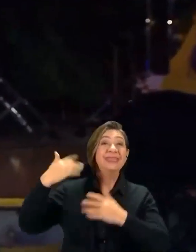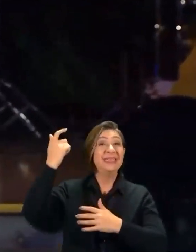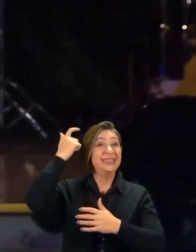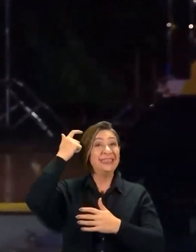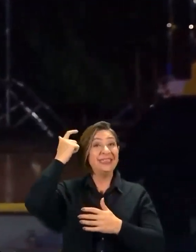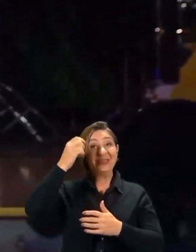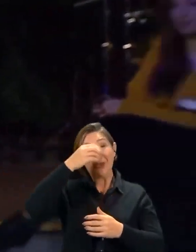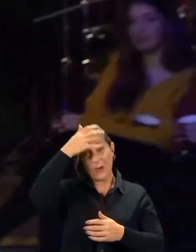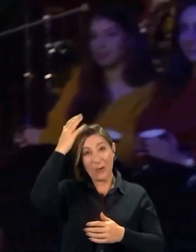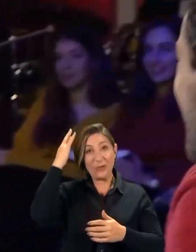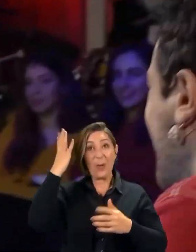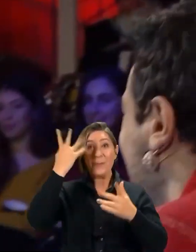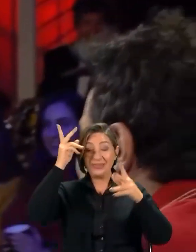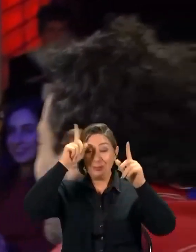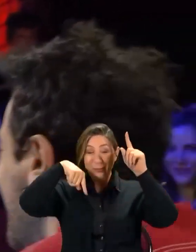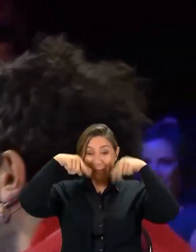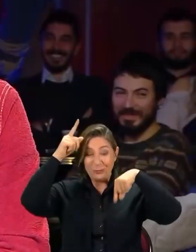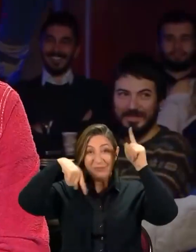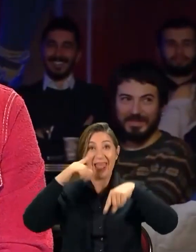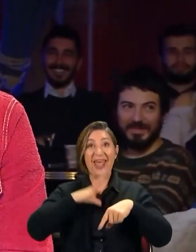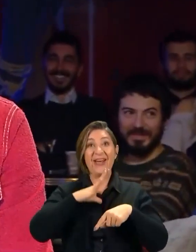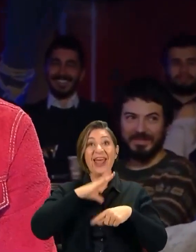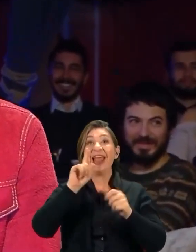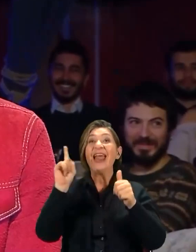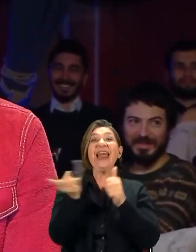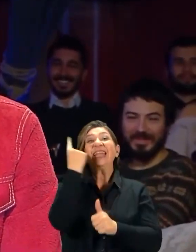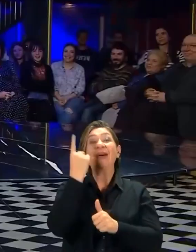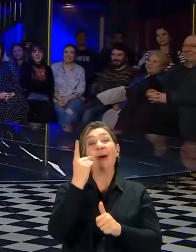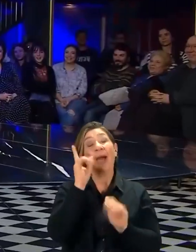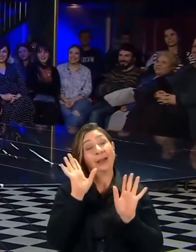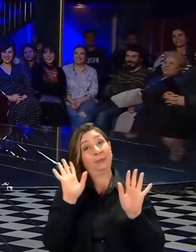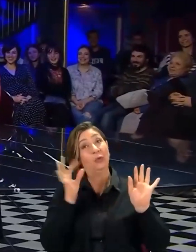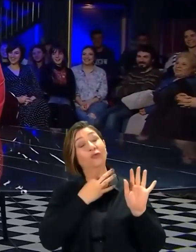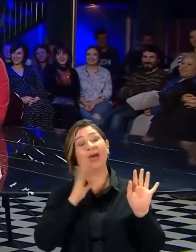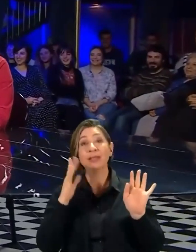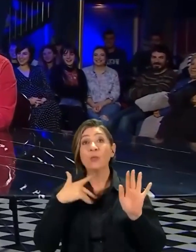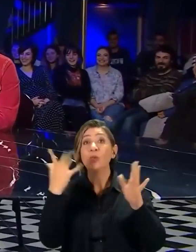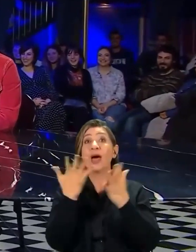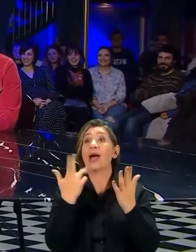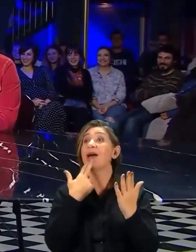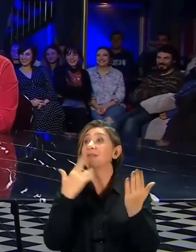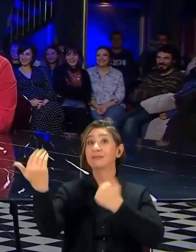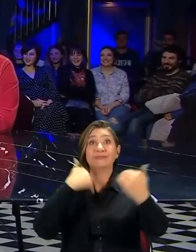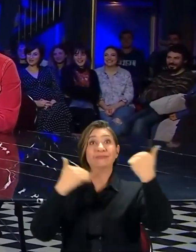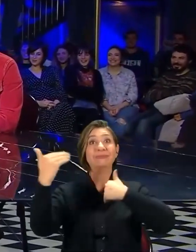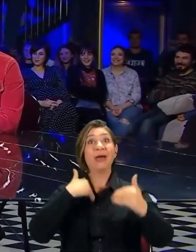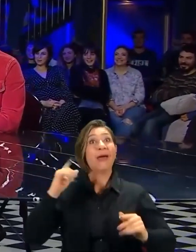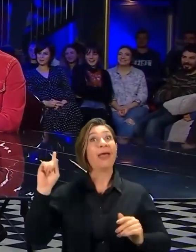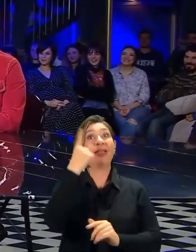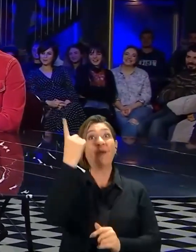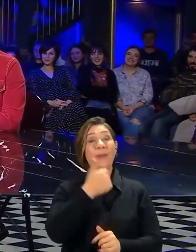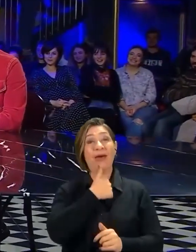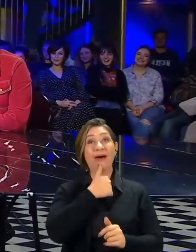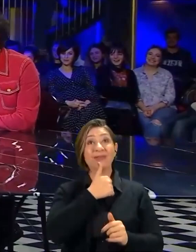saçının önünde bazı düşmeler görüyorum Yani ilk defa bir konu Bak bu kadar bu kadar kadın geliyor değil mi İlk defa bir